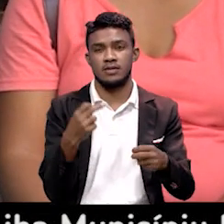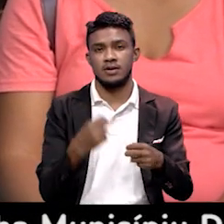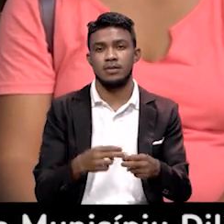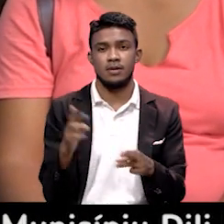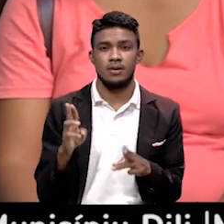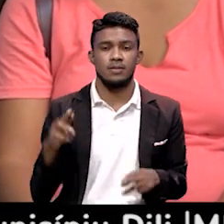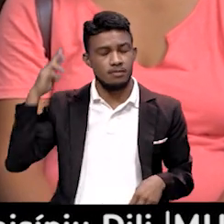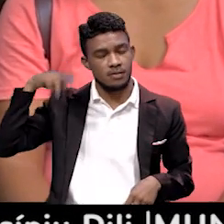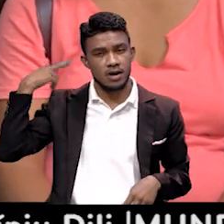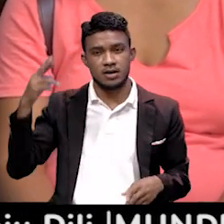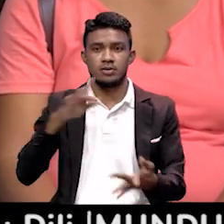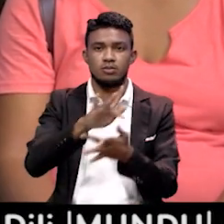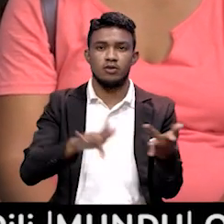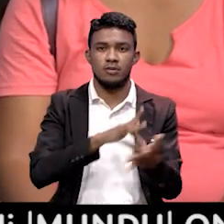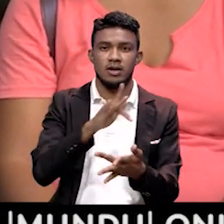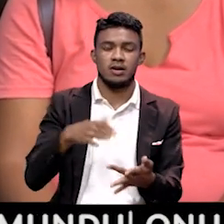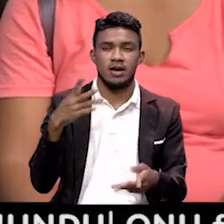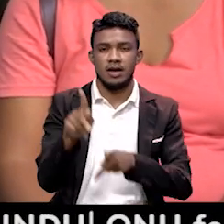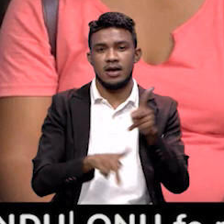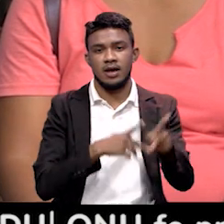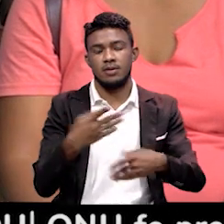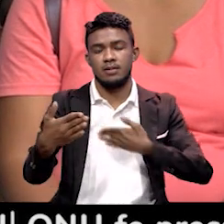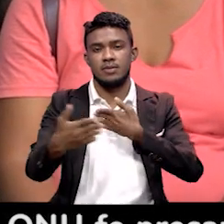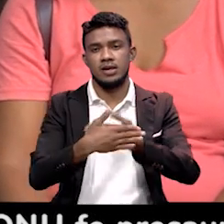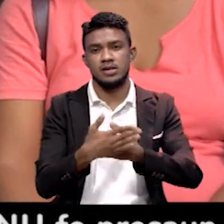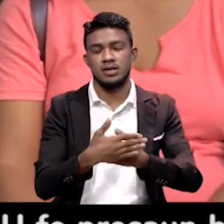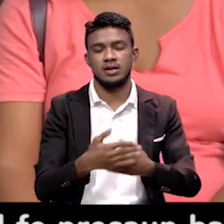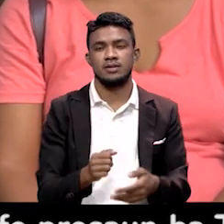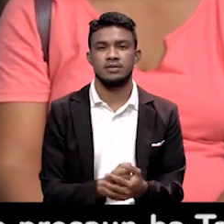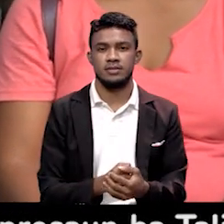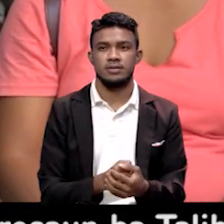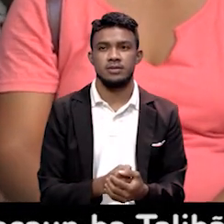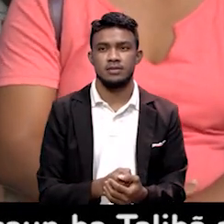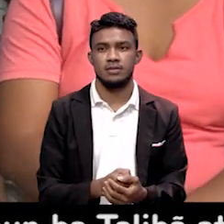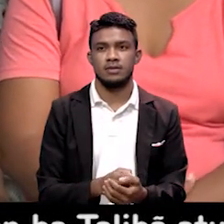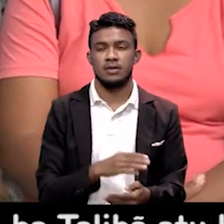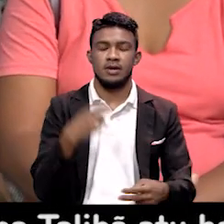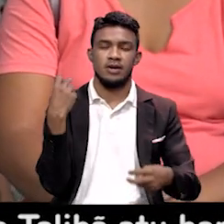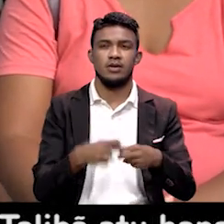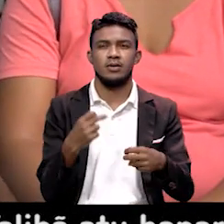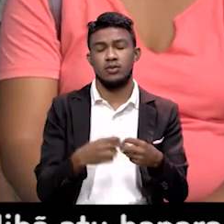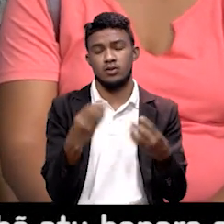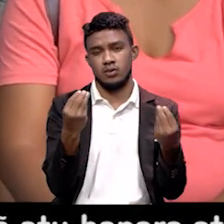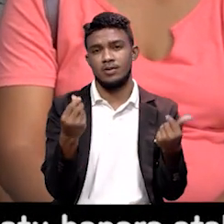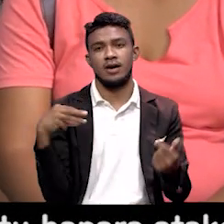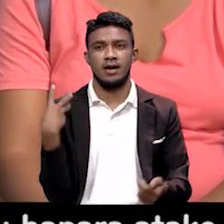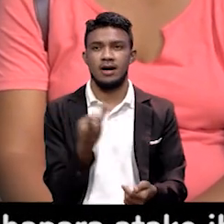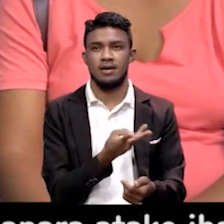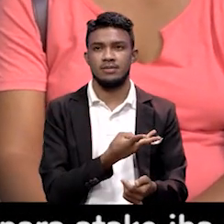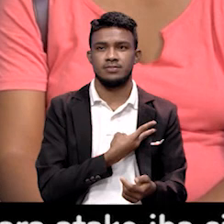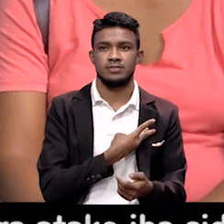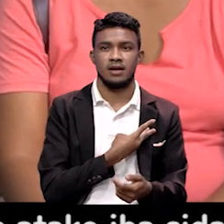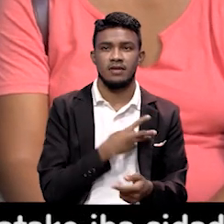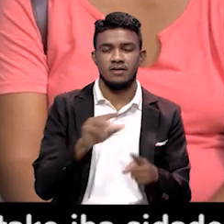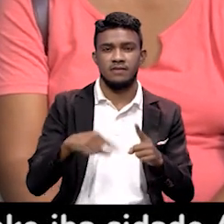kusi movimento armas generasi kusi komunidade mak basic liu susah rituan ba ami kuandu